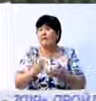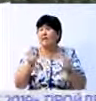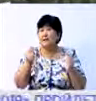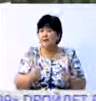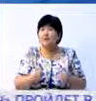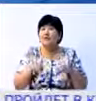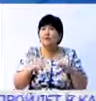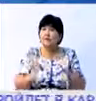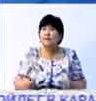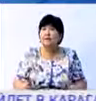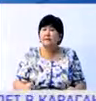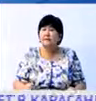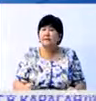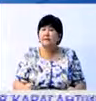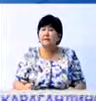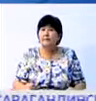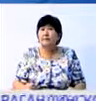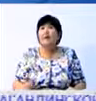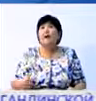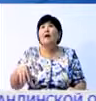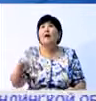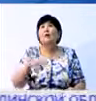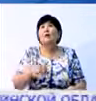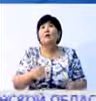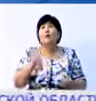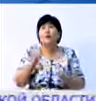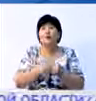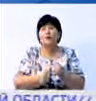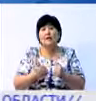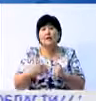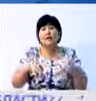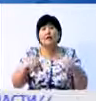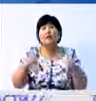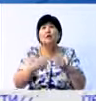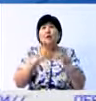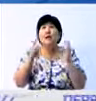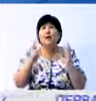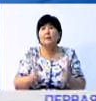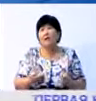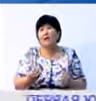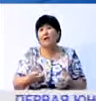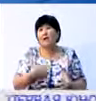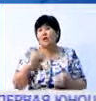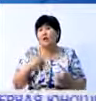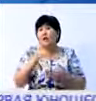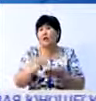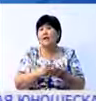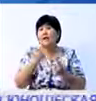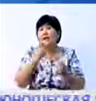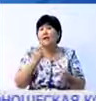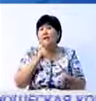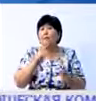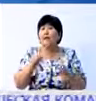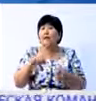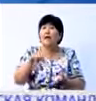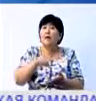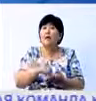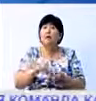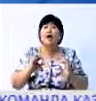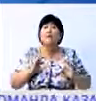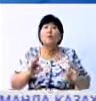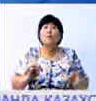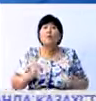специалистов. В регионе участились случаи дорожно-транспортных происшествий. О тревожной тенденции сообщили на брифинге представители